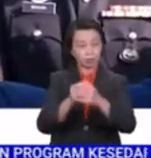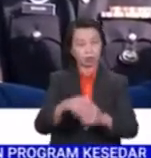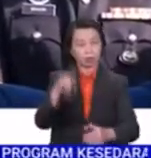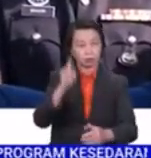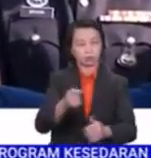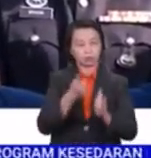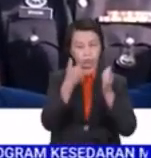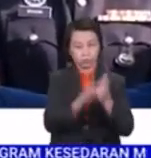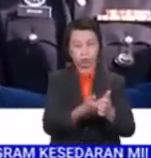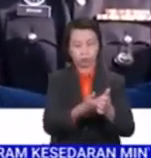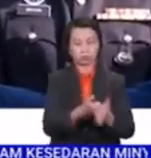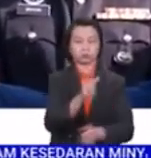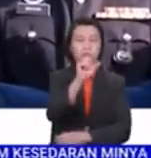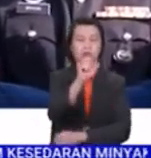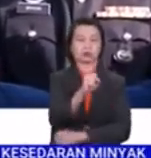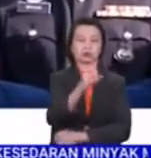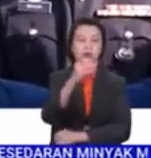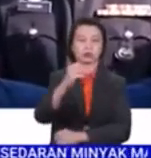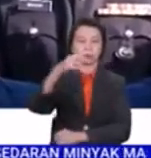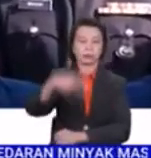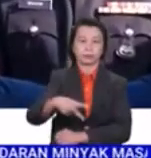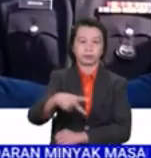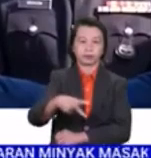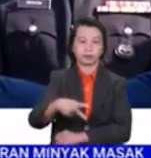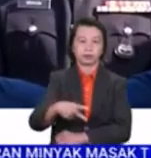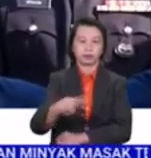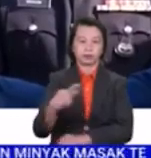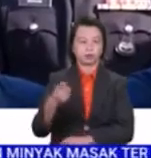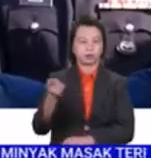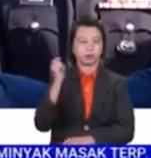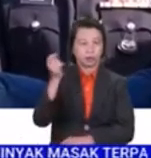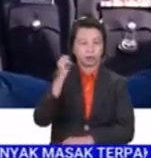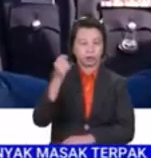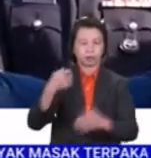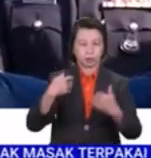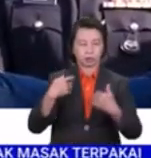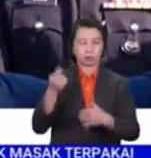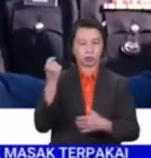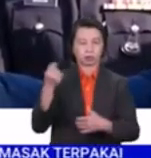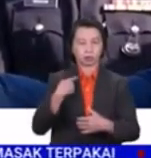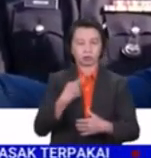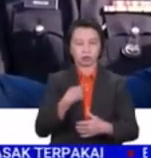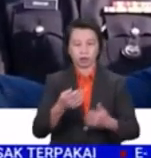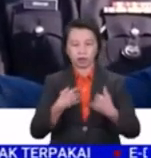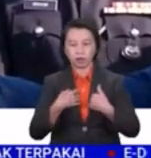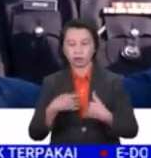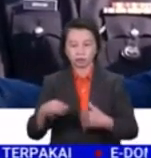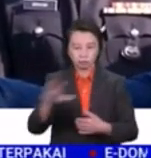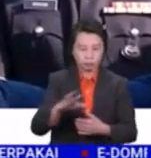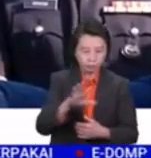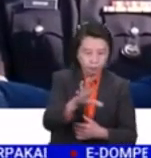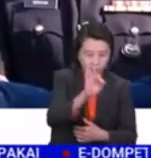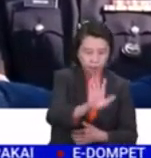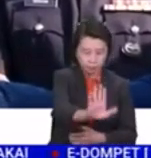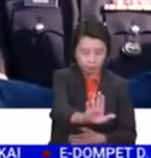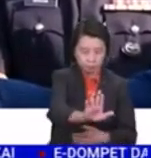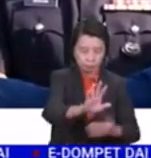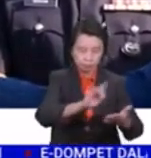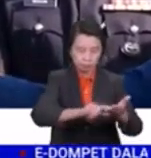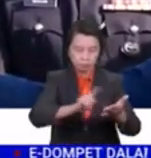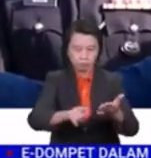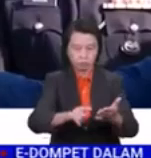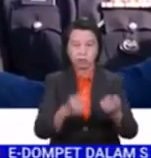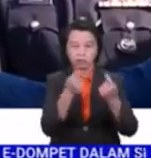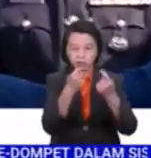terlalu juga kepada isopi dan tadi pun kita BoBoiBoy buat pemeriksaan Rambang masih